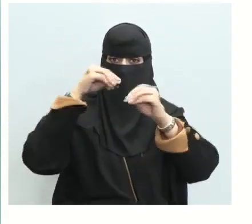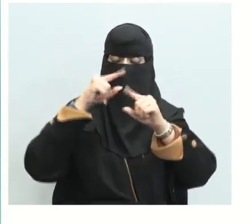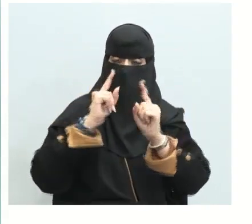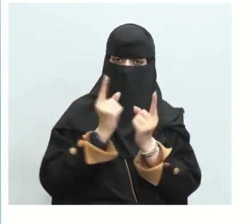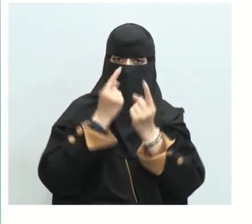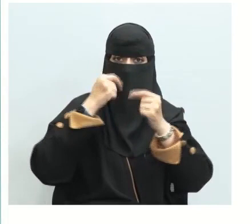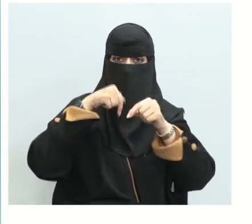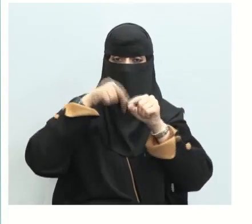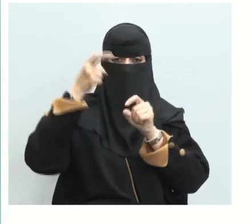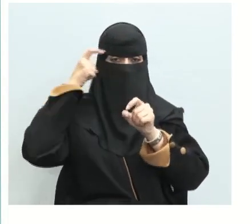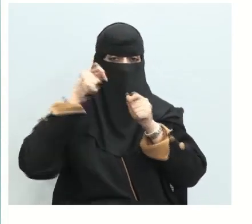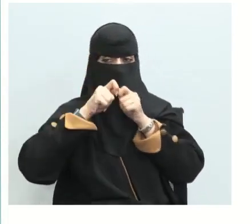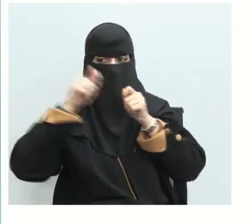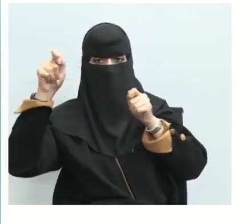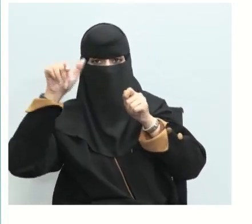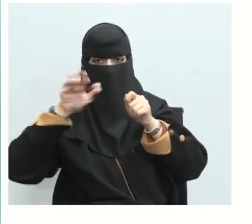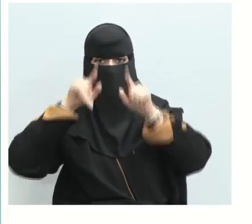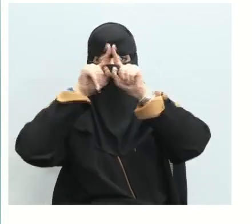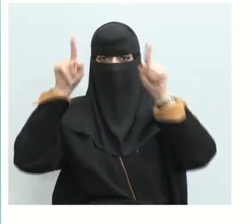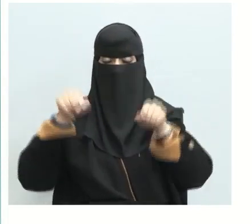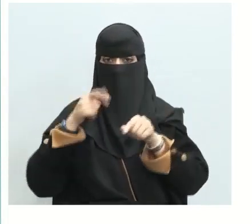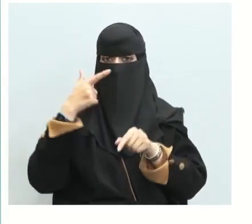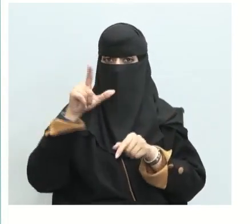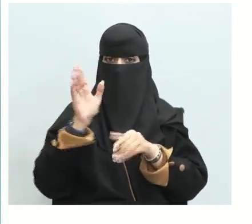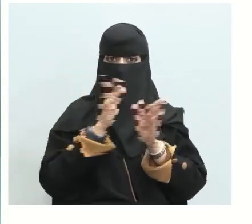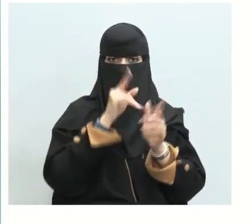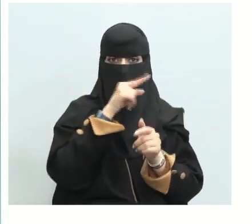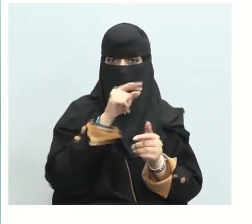قياسة المسافات في الصفحة الإلكترونية بالبكسل.